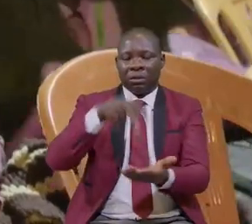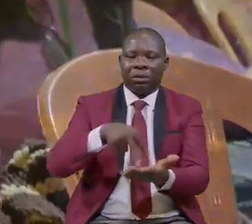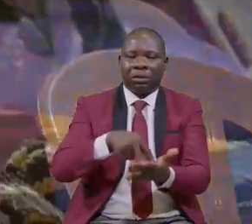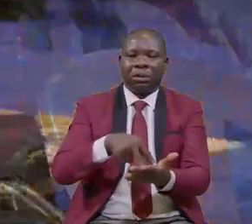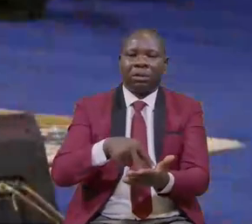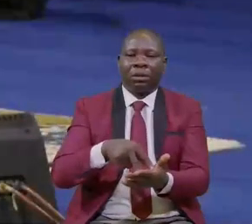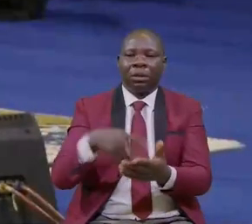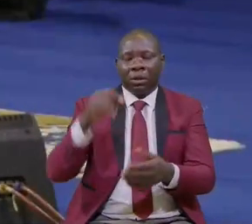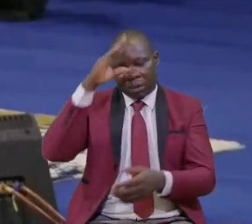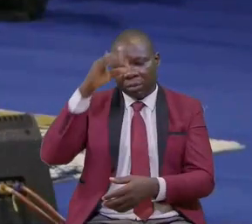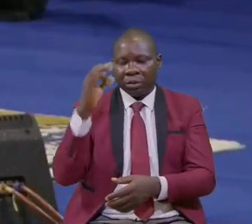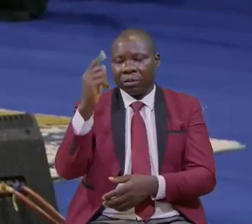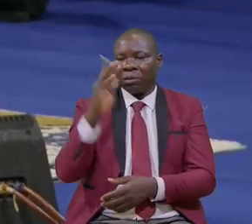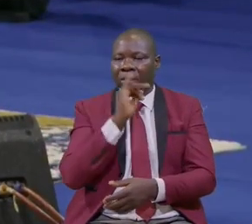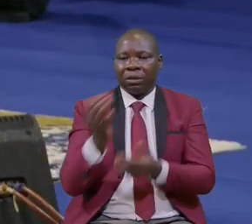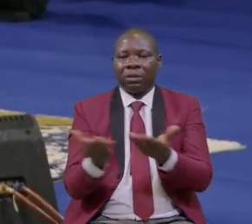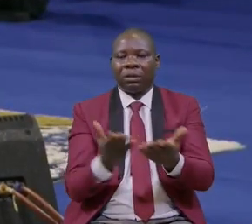Levons-nous maintenant, l'homme de Dieu.